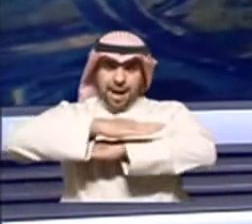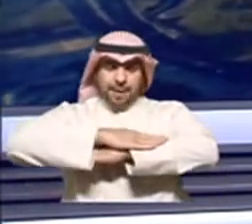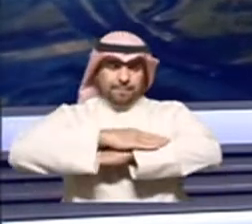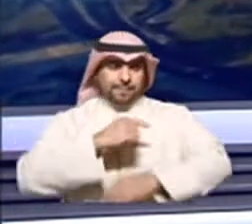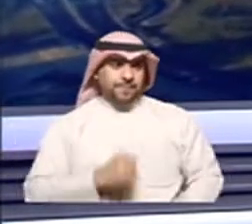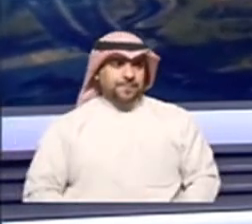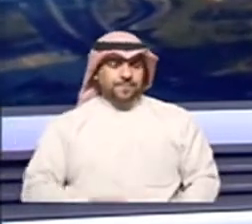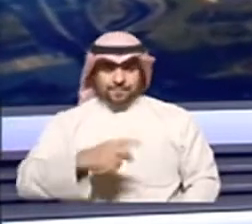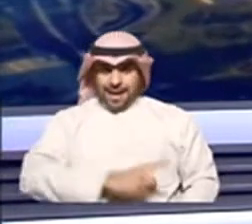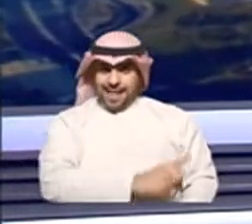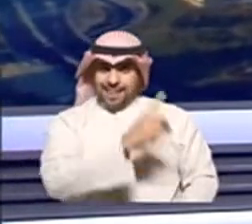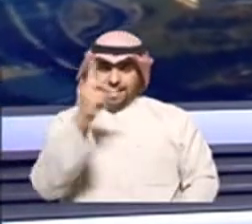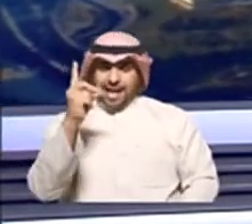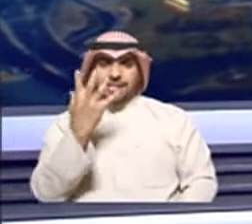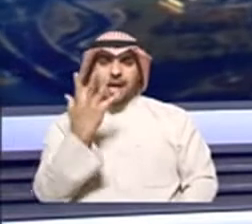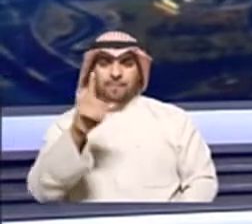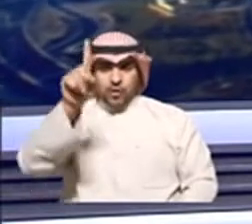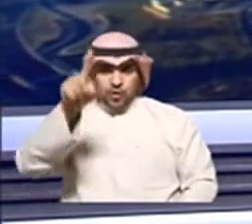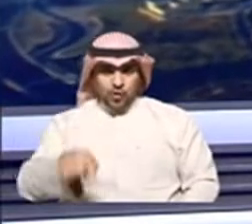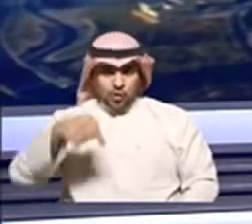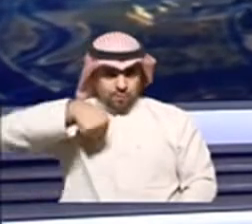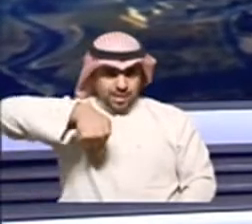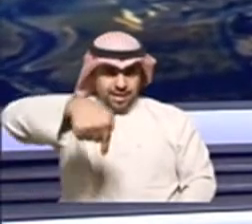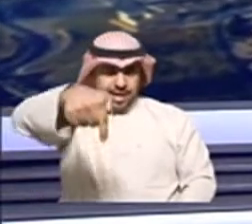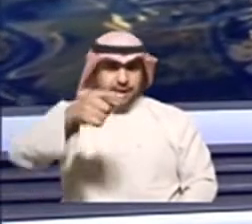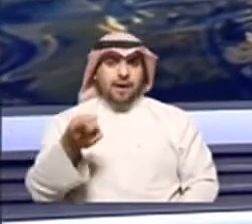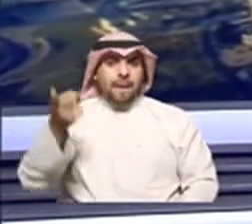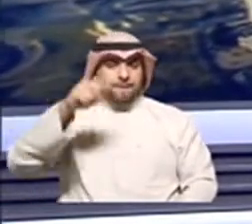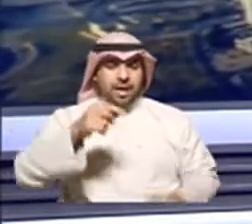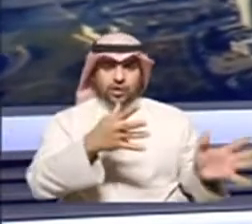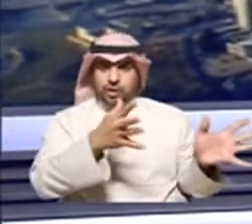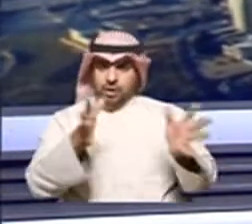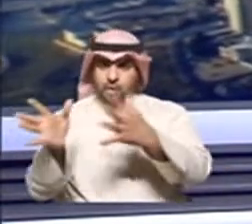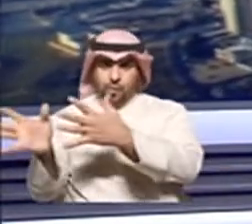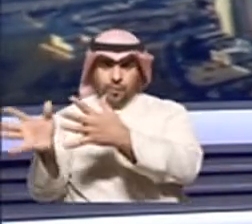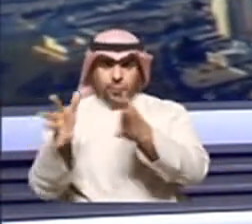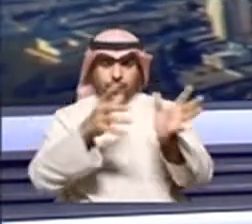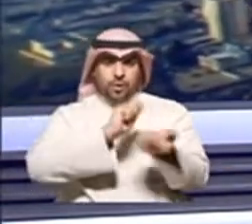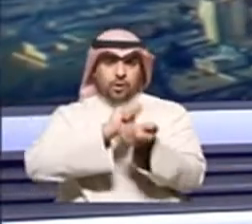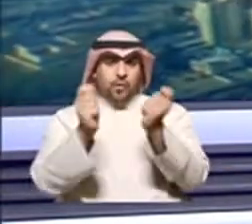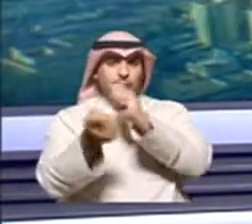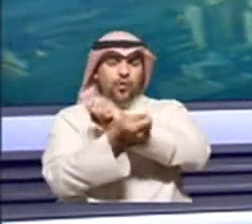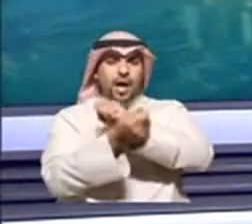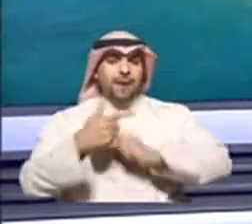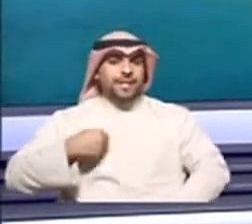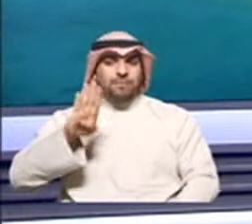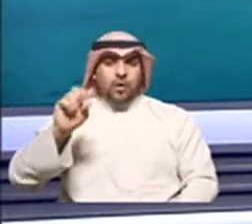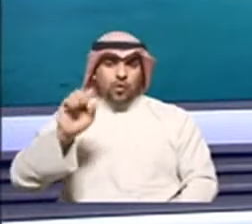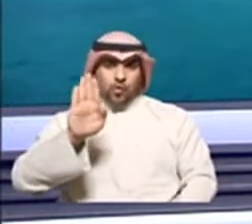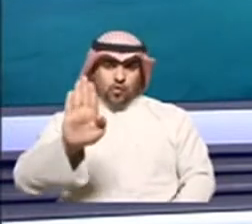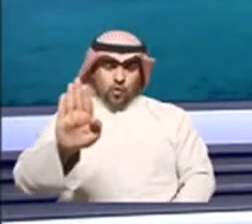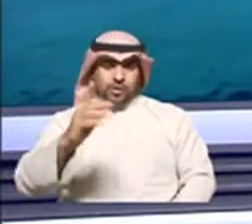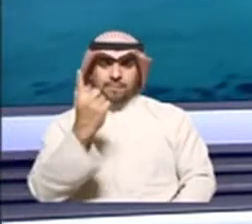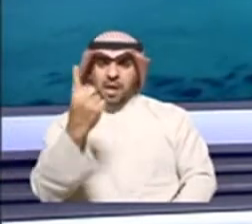الطقس المتوقع بإذن الله خلال الأيام الخمسة القادمة، باكر الرياح راح تكون متقلبة الاتجاه إلى كوس، سرعتها من